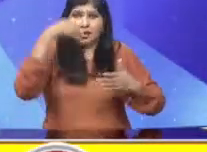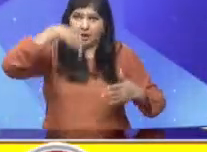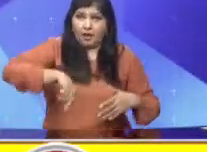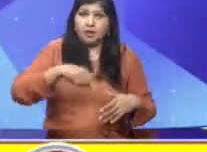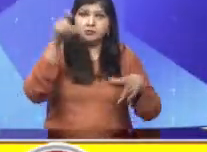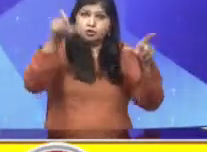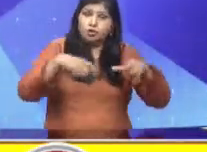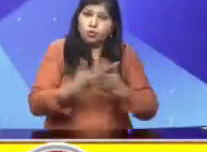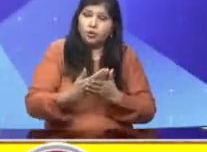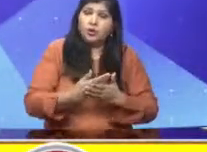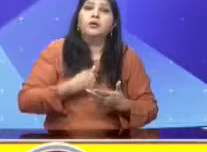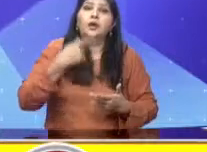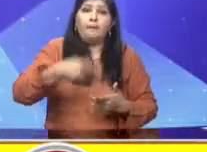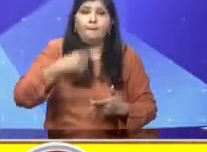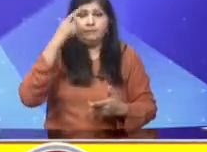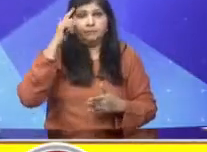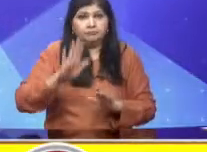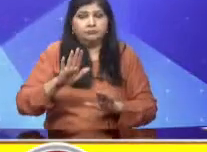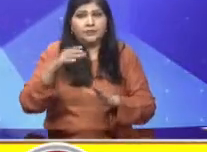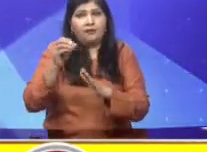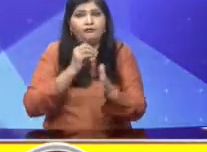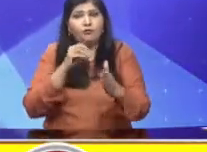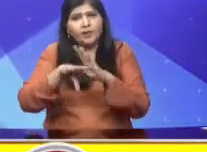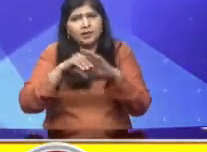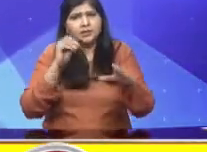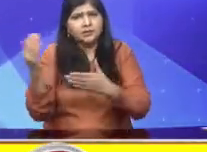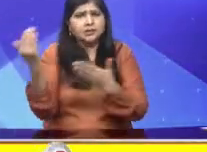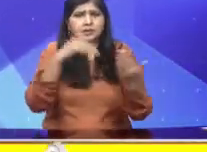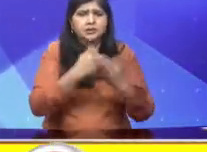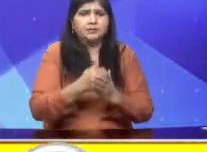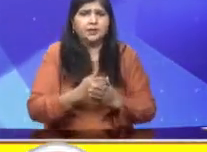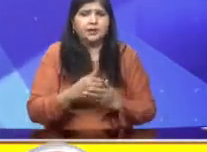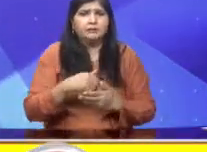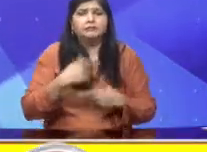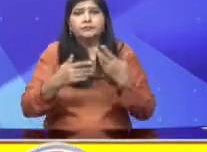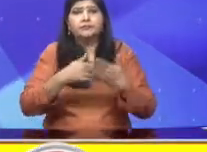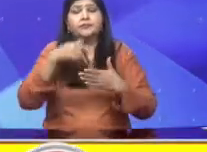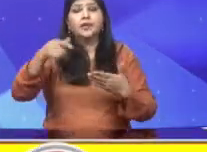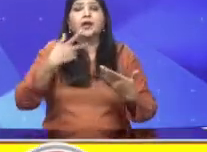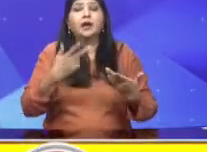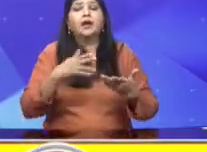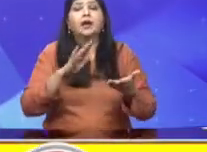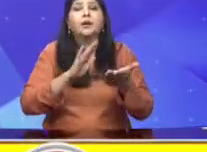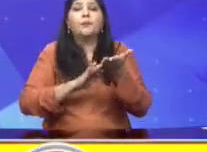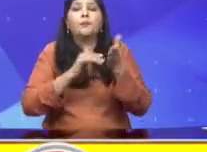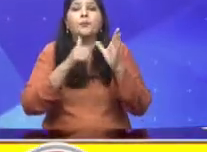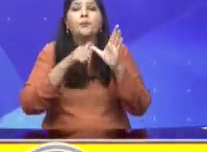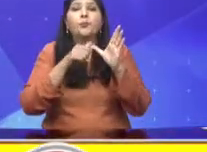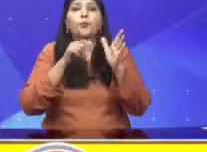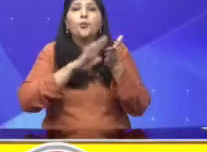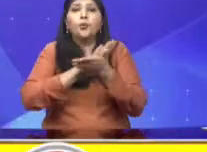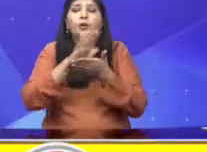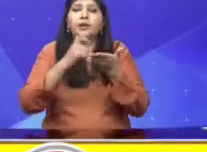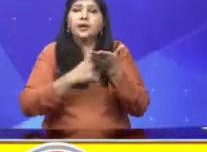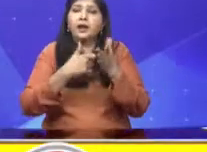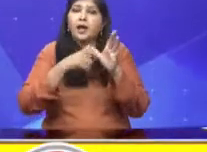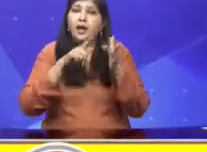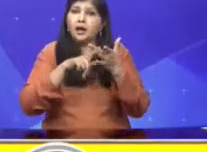लोग उनके बारे में भी जान पा रहे हैं, अब जैसे मोयरांग डे को ही लीजिए,